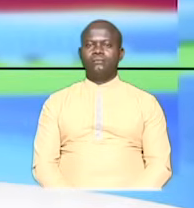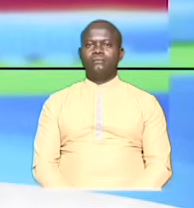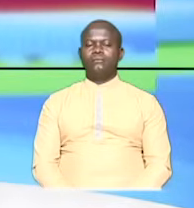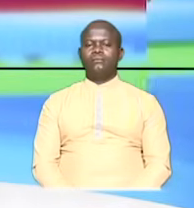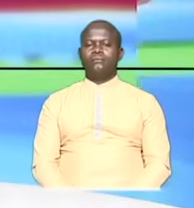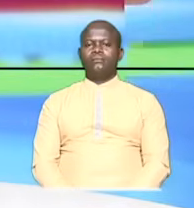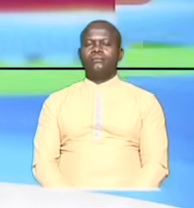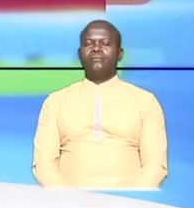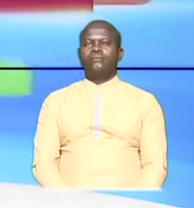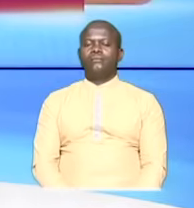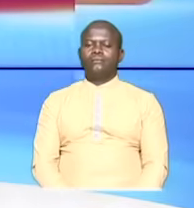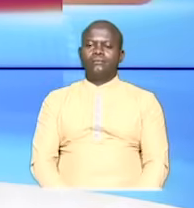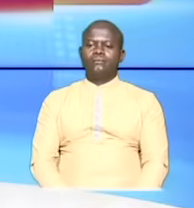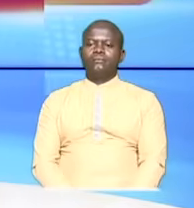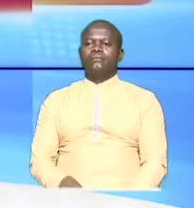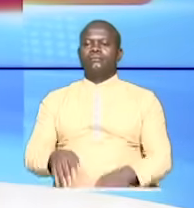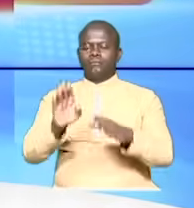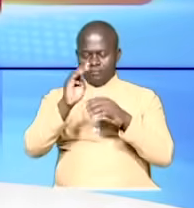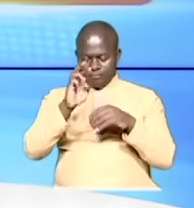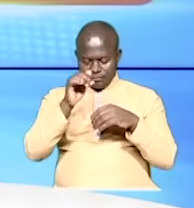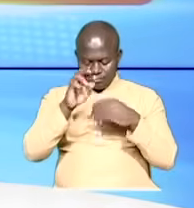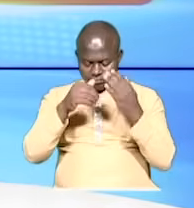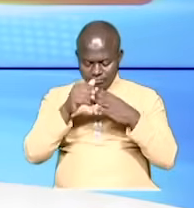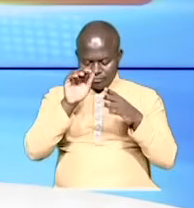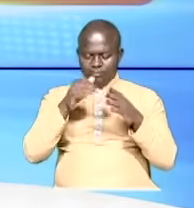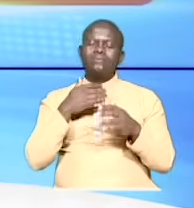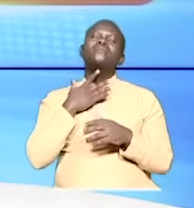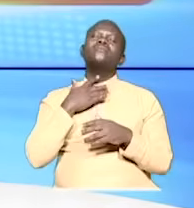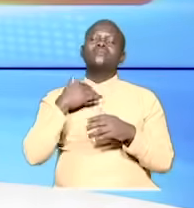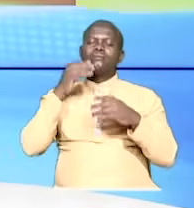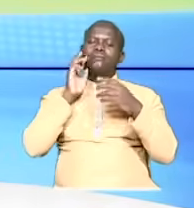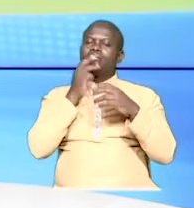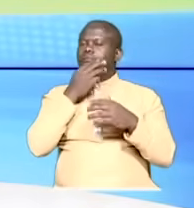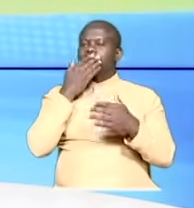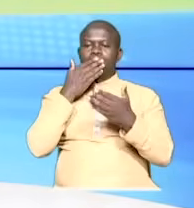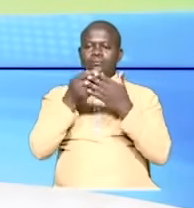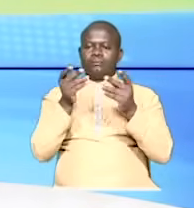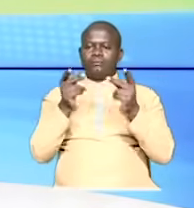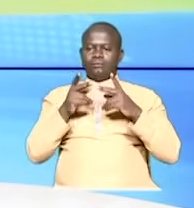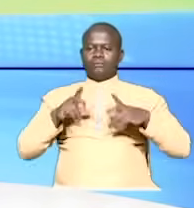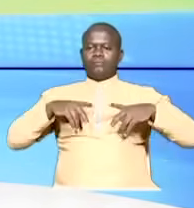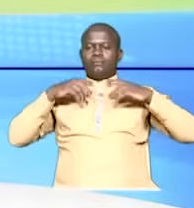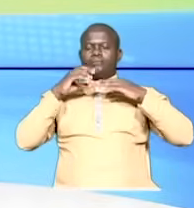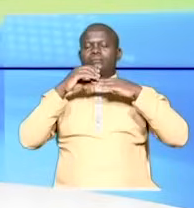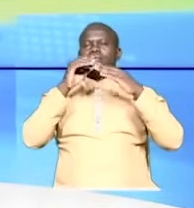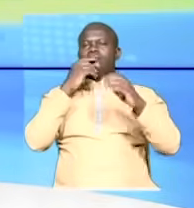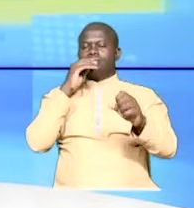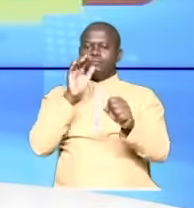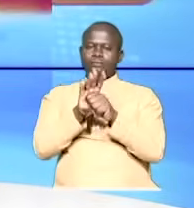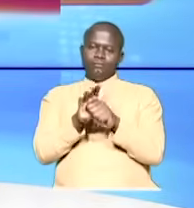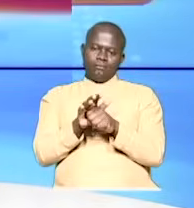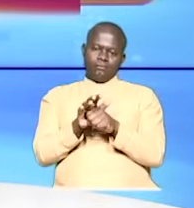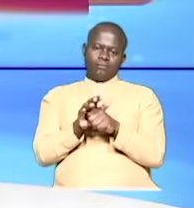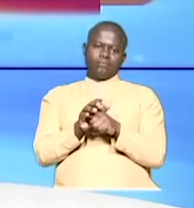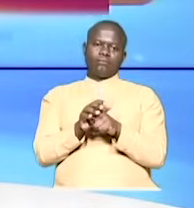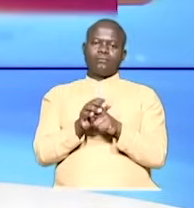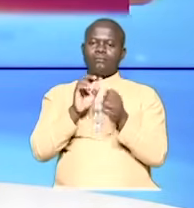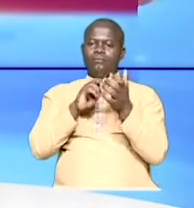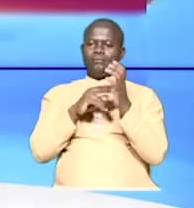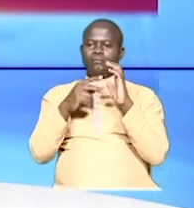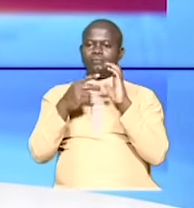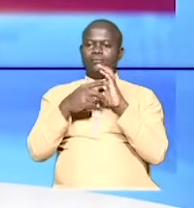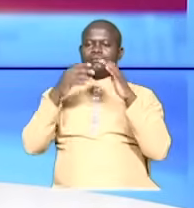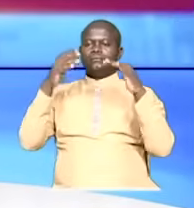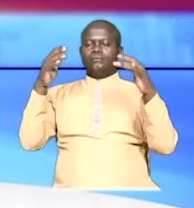mu karere ka Burera hari abaturage banyotewe no kubona amazi meza mu duce batuyemo, ubuyobozi burabizeza ko hari umushinga